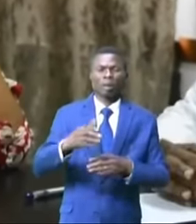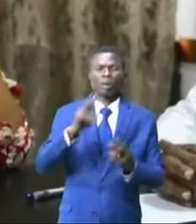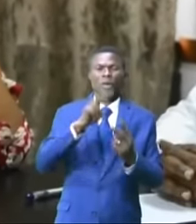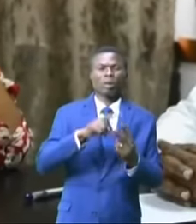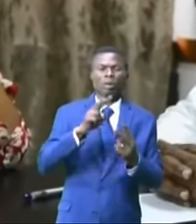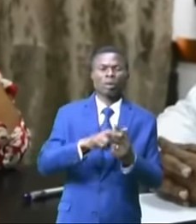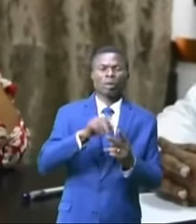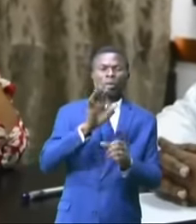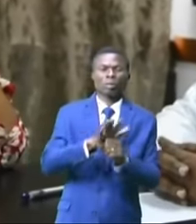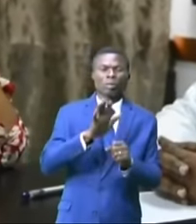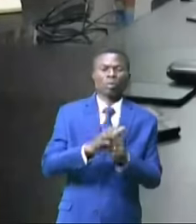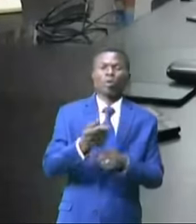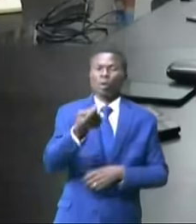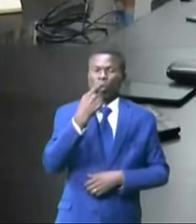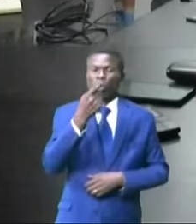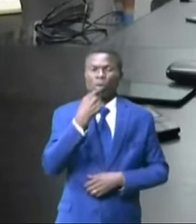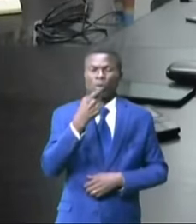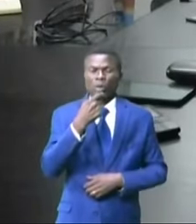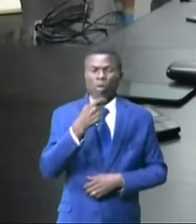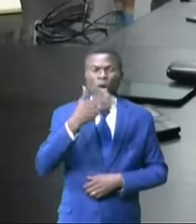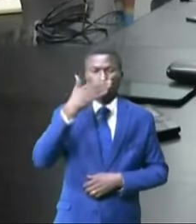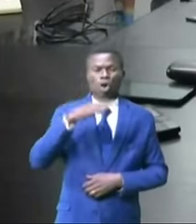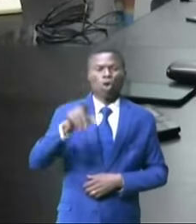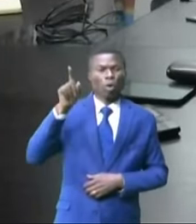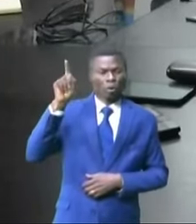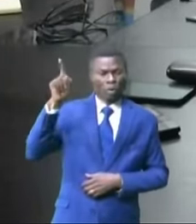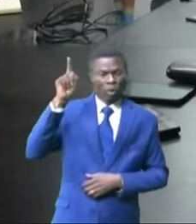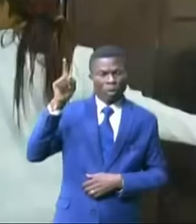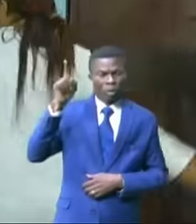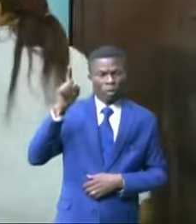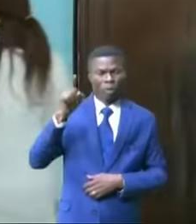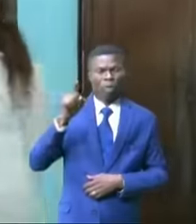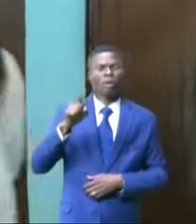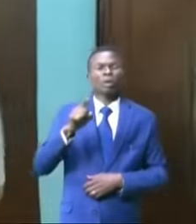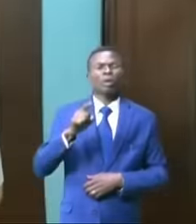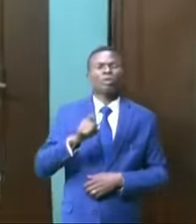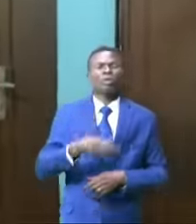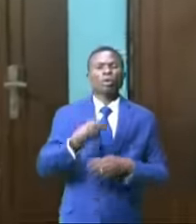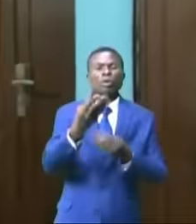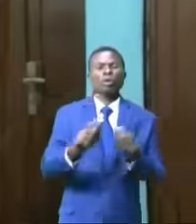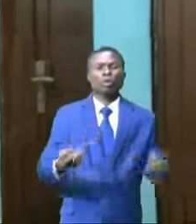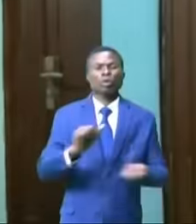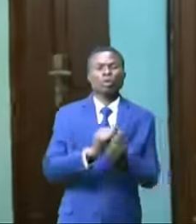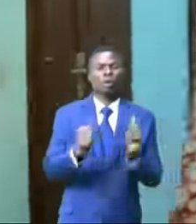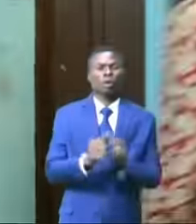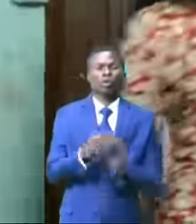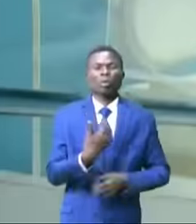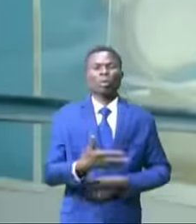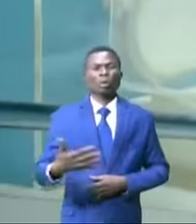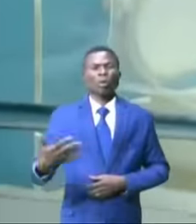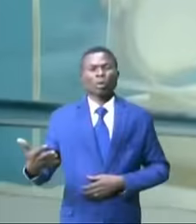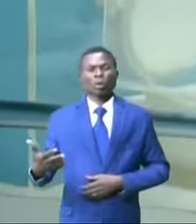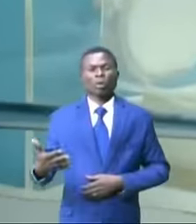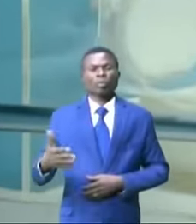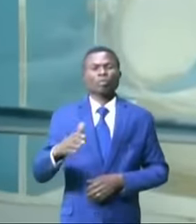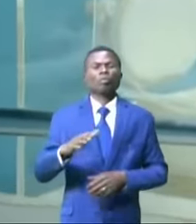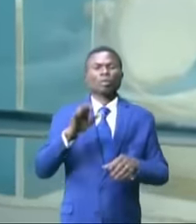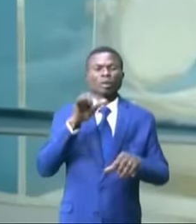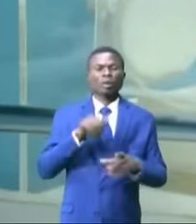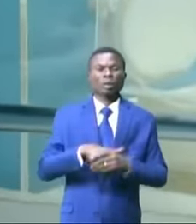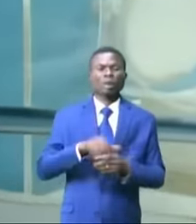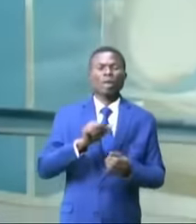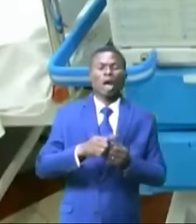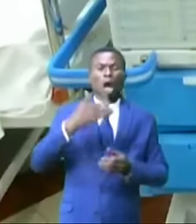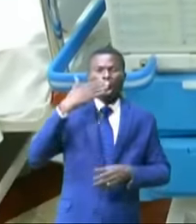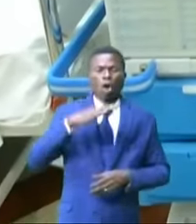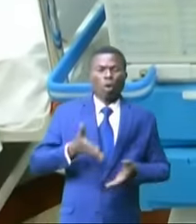déjà suffisamment en médicaments, la clinique Ngaliema fait aujourd'hui face aux problèmes des équipements, beaucoup plus au niveau de la